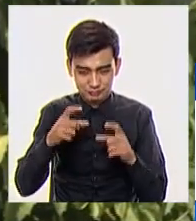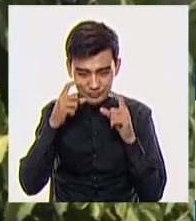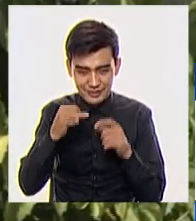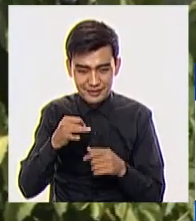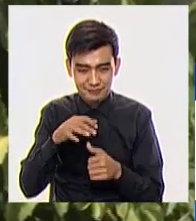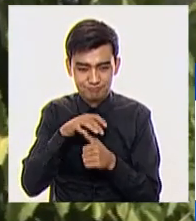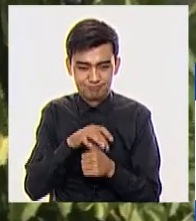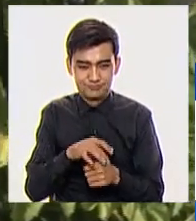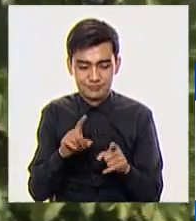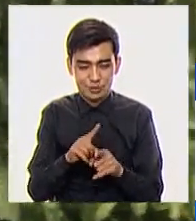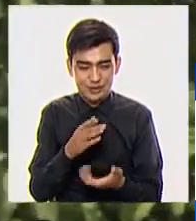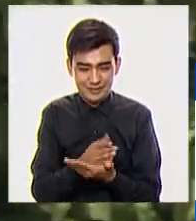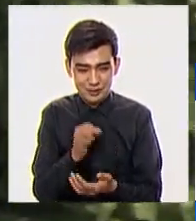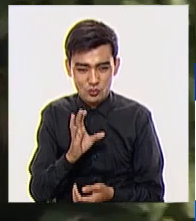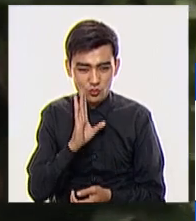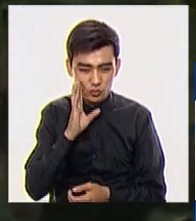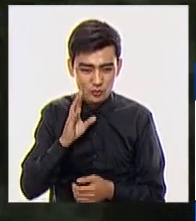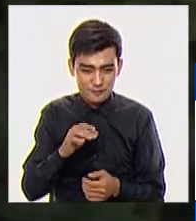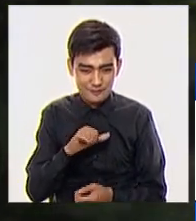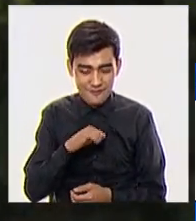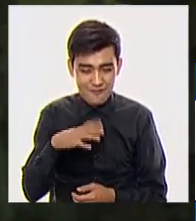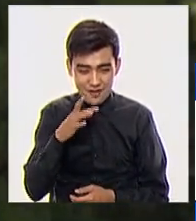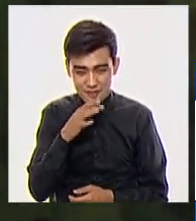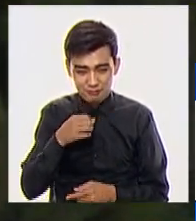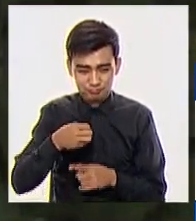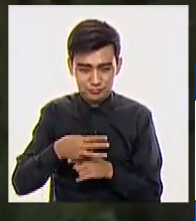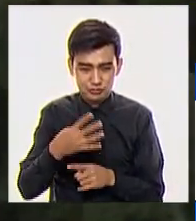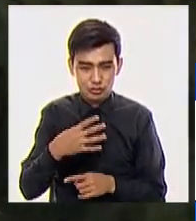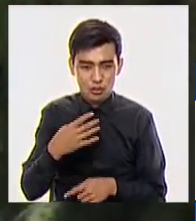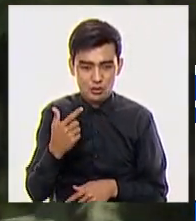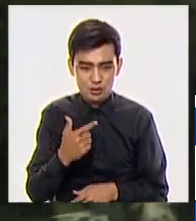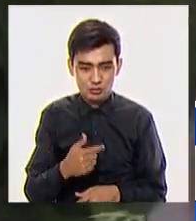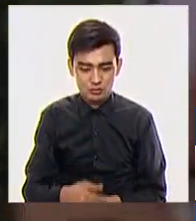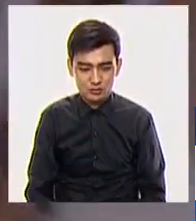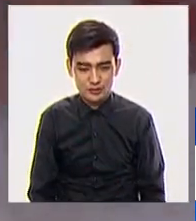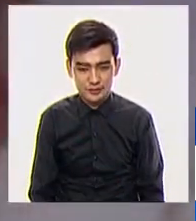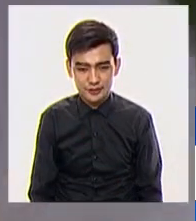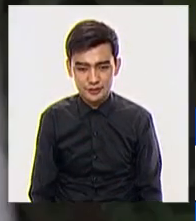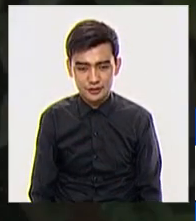шатырмен жан сақтайды. Өткені таңертеңгінің өзінде Атырауда термометр 40 градусты көрсетіп тұрады.